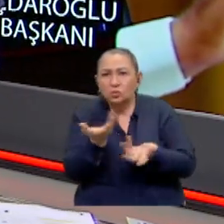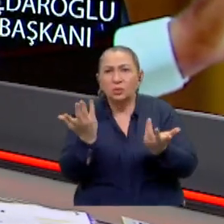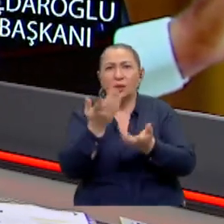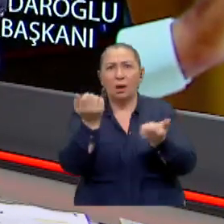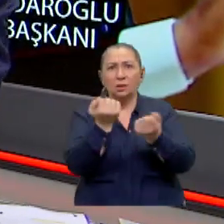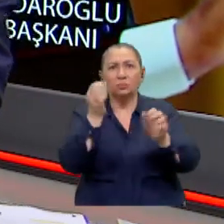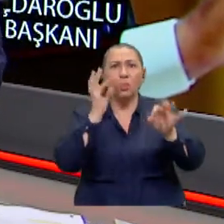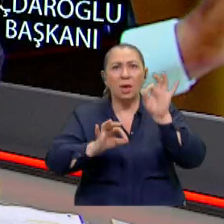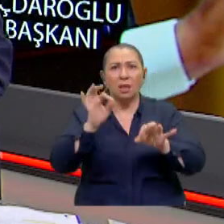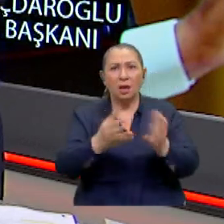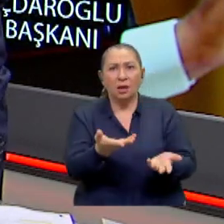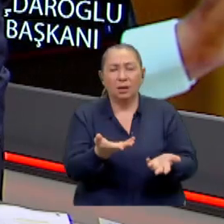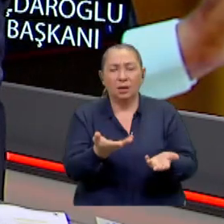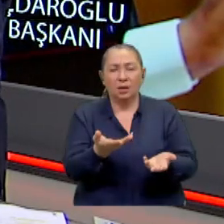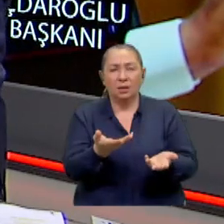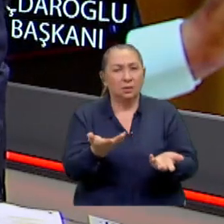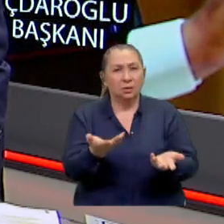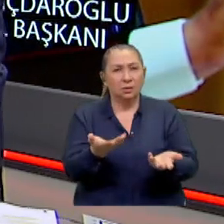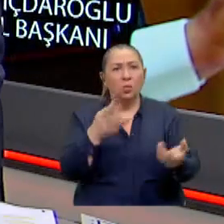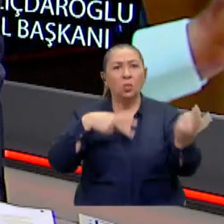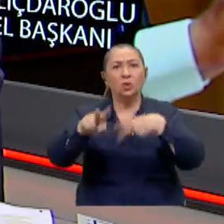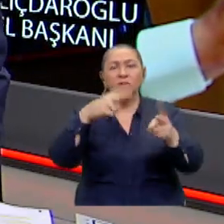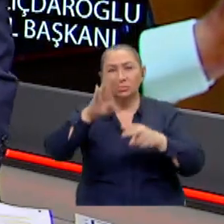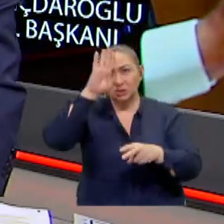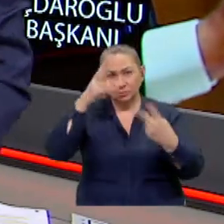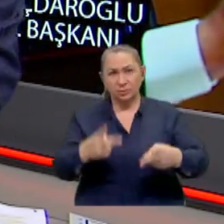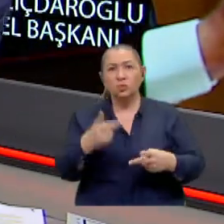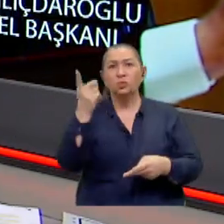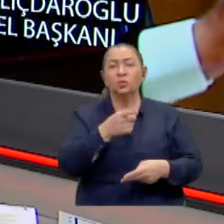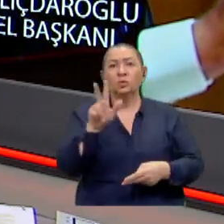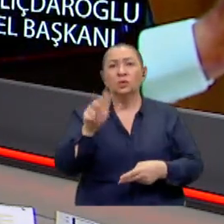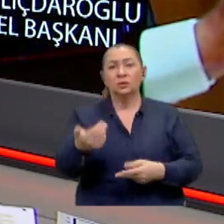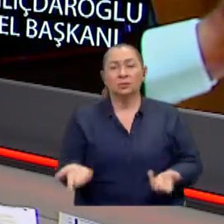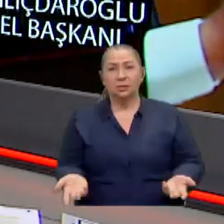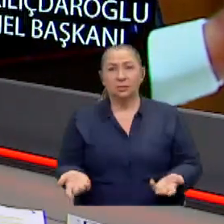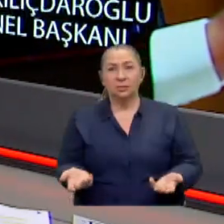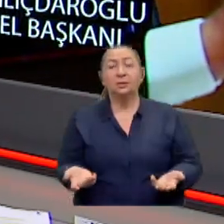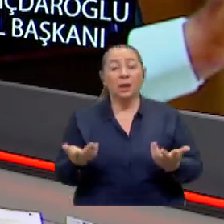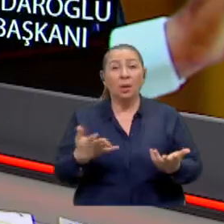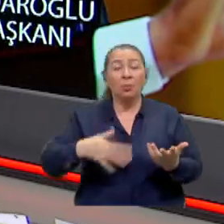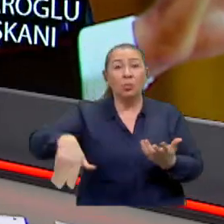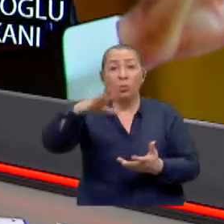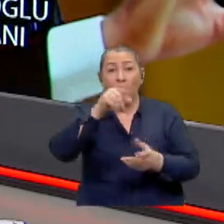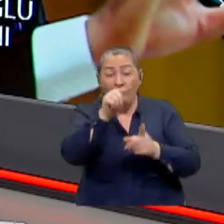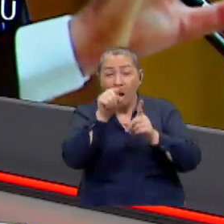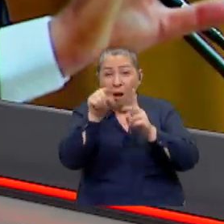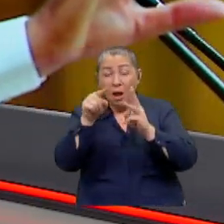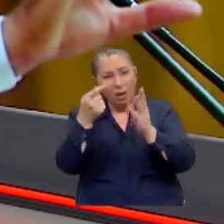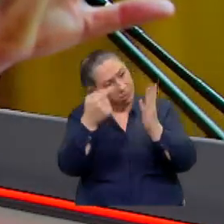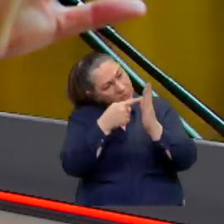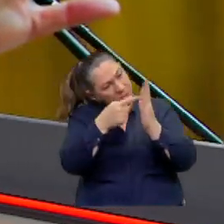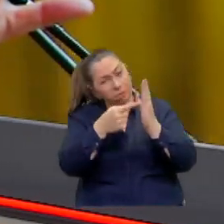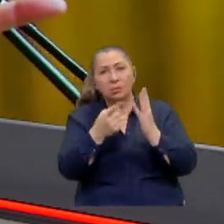nasıl şey yap Evet Ee ulaşım İstanbul'a 36/8 şimdi bütün bunlara bakınca